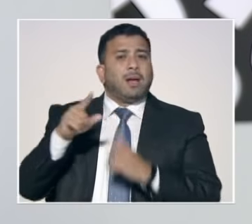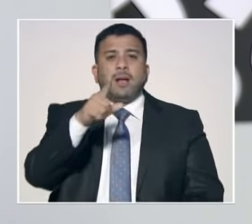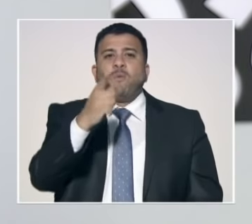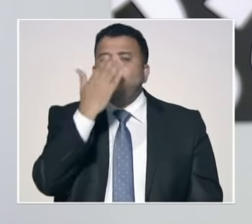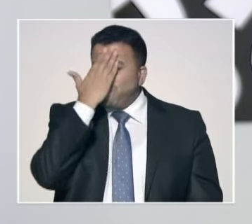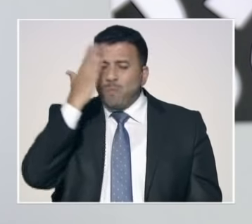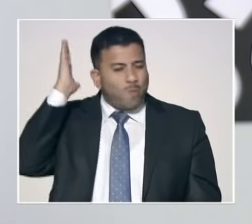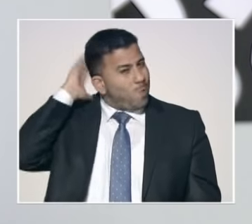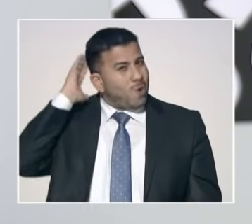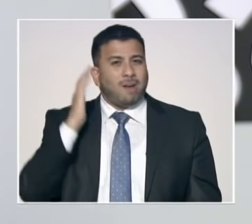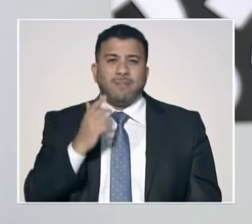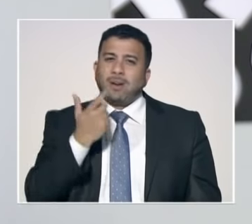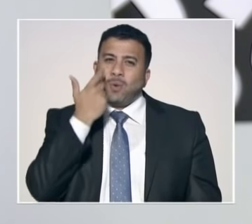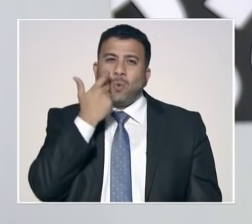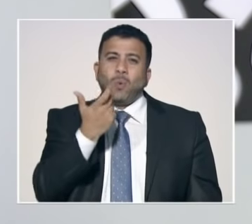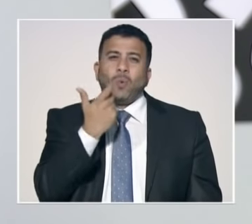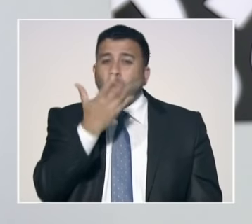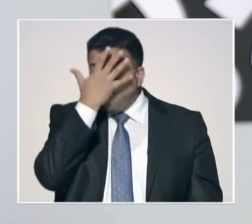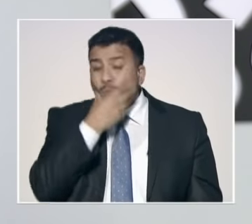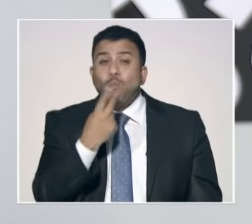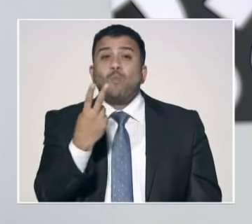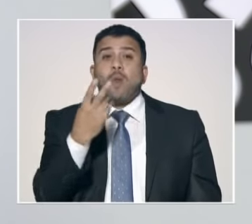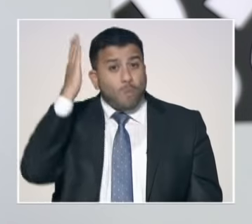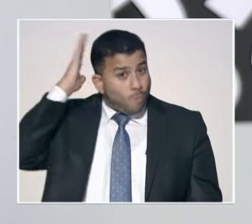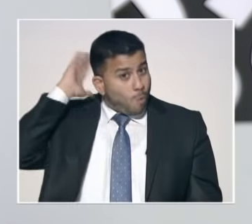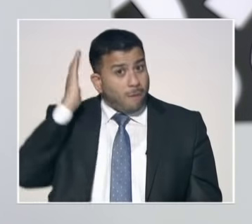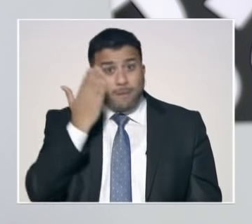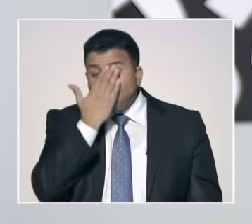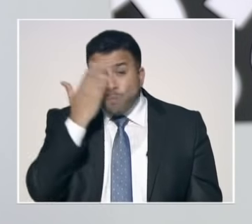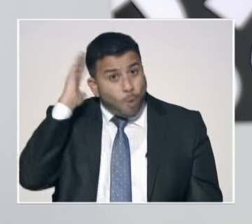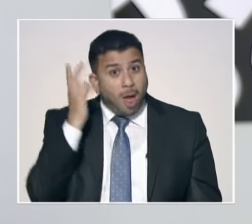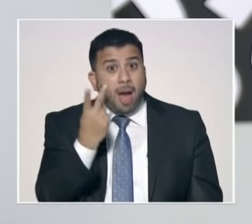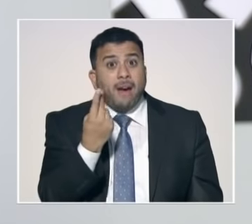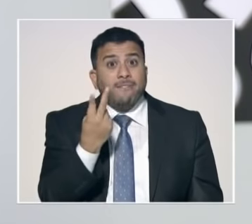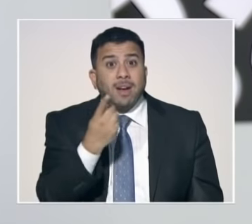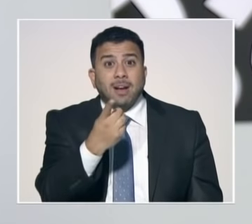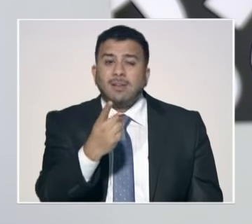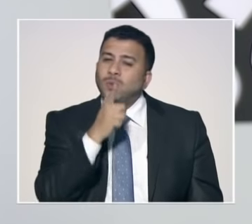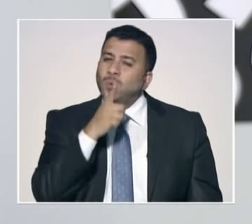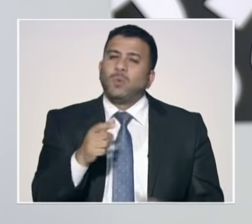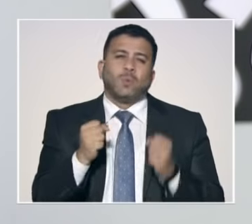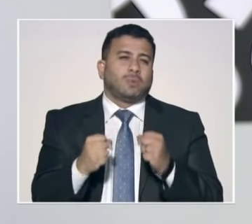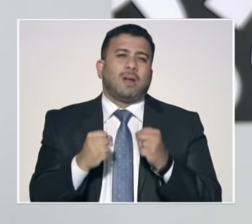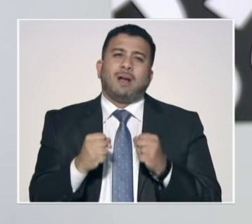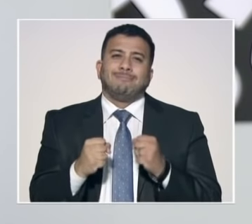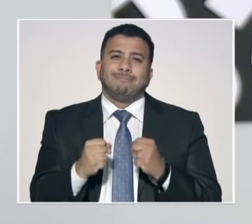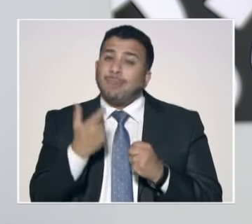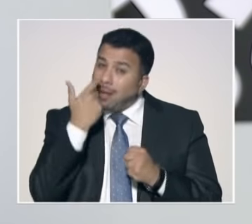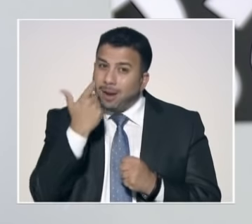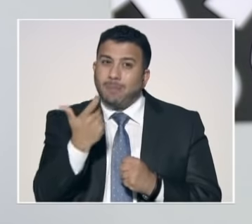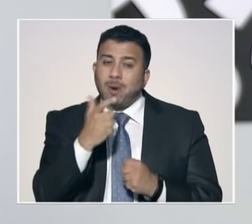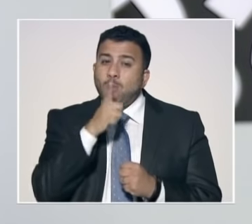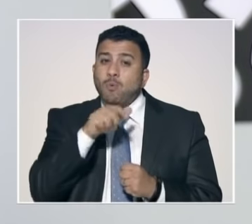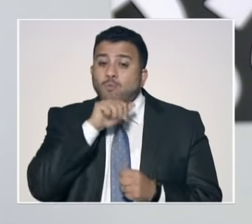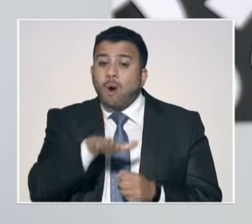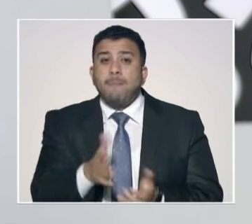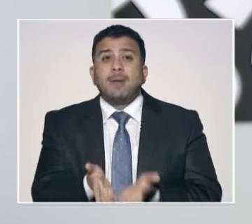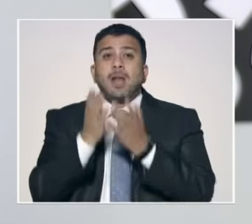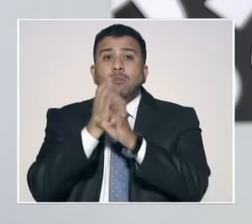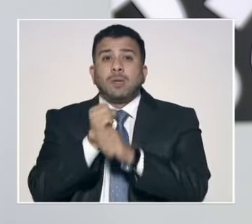الله العافية بالنسبة للرجال. وشوف لاحظ النصوص في السنة المسلم، حتى إن الصحابة كان الرجل